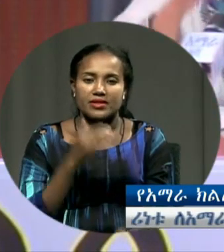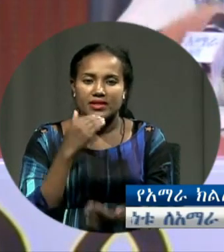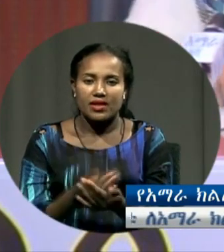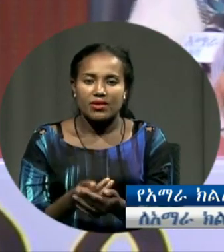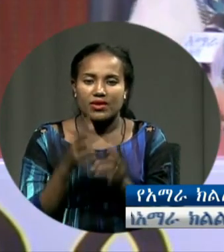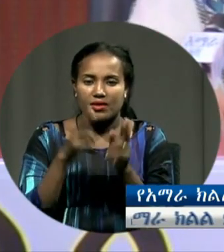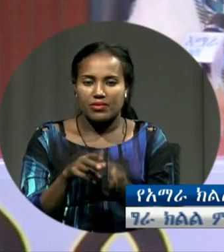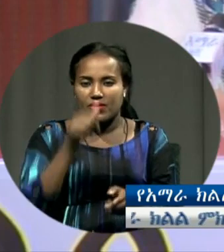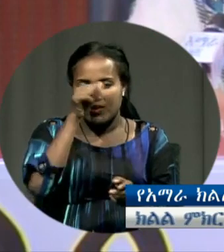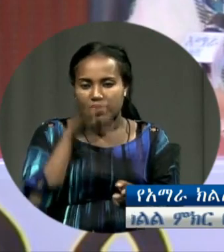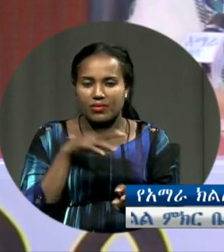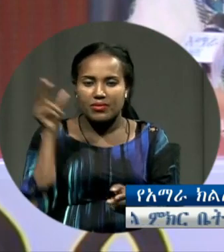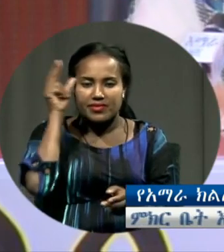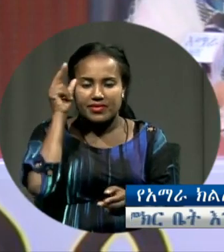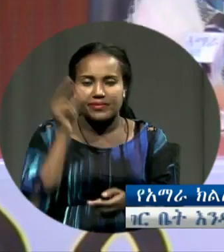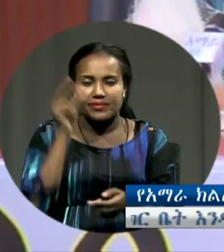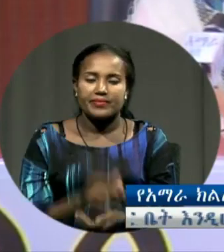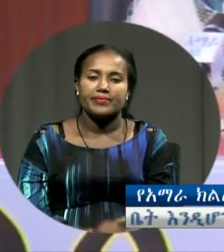ወበቴ።